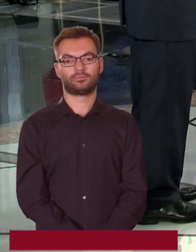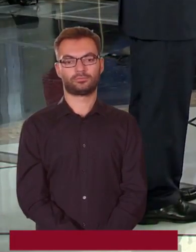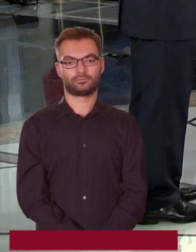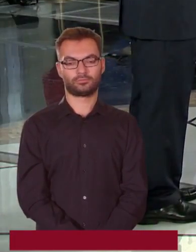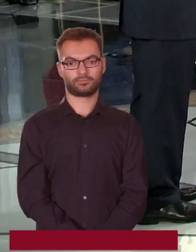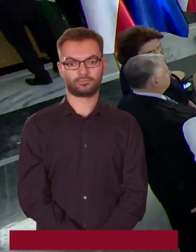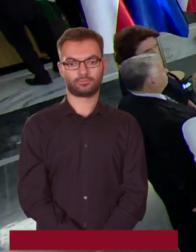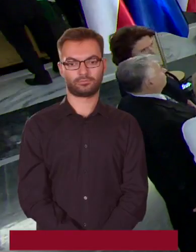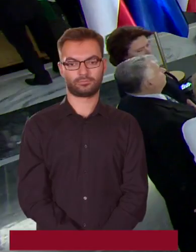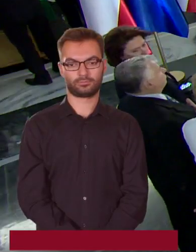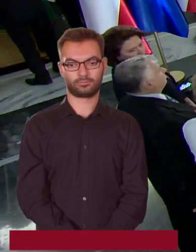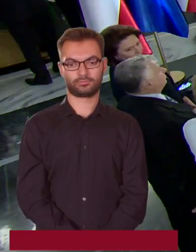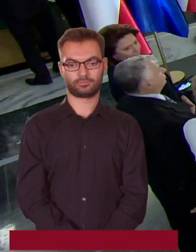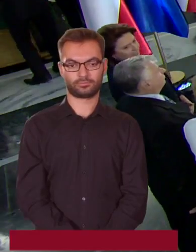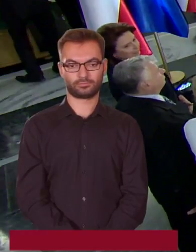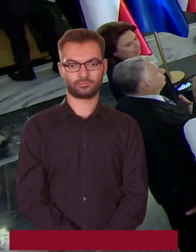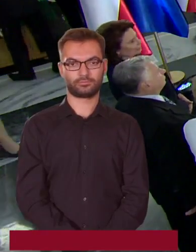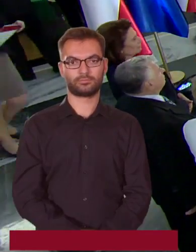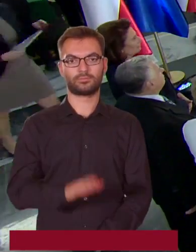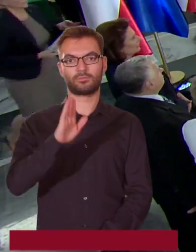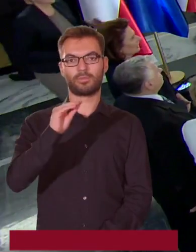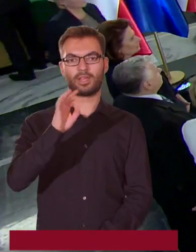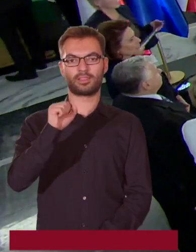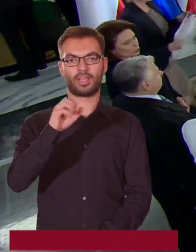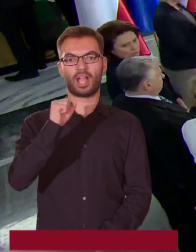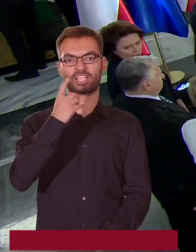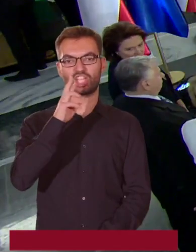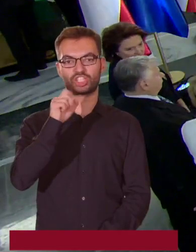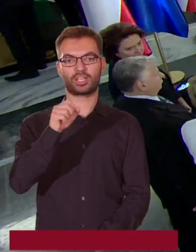Poproszę panią Beatę Agnieszkę Kępa.